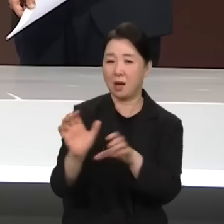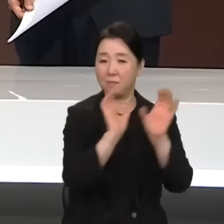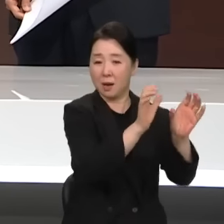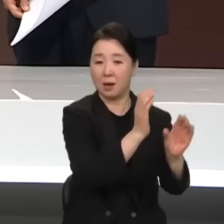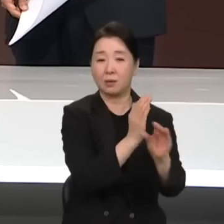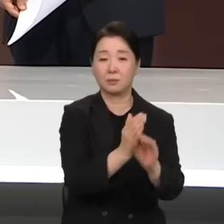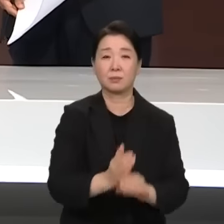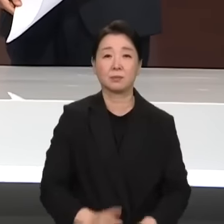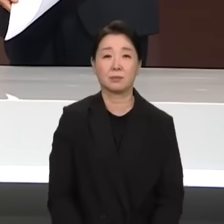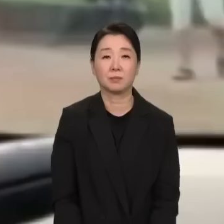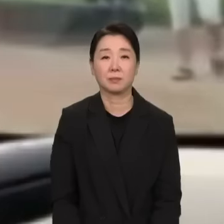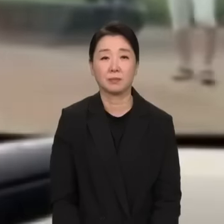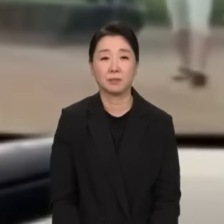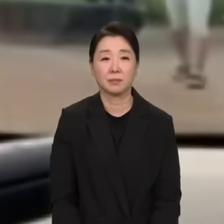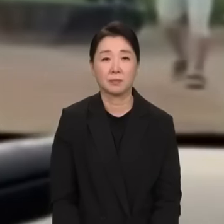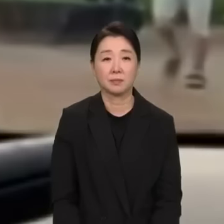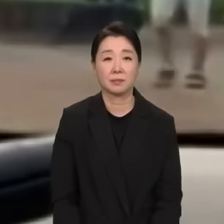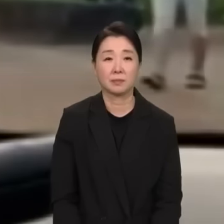기자입니다.